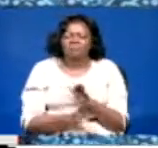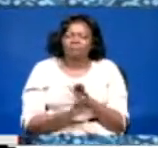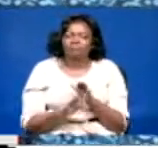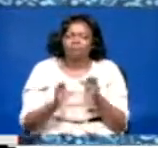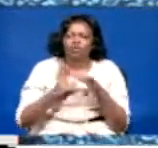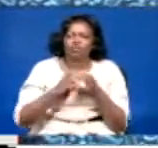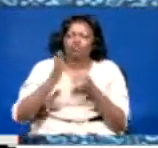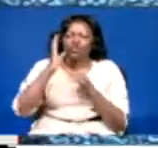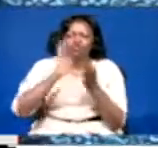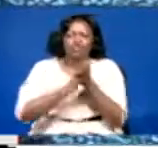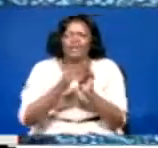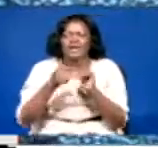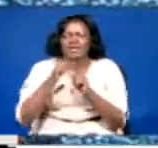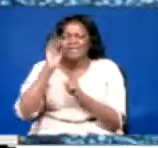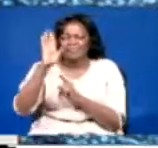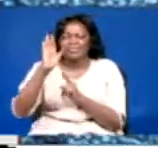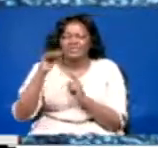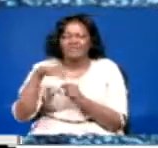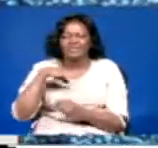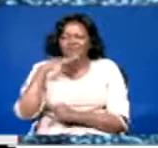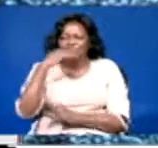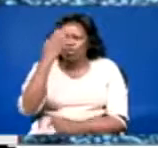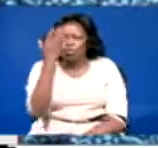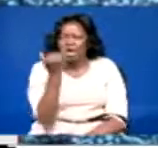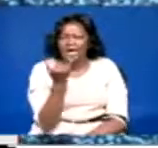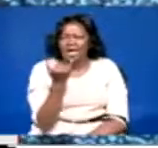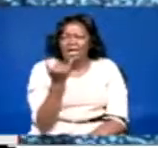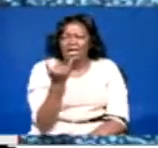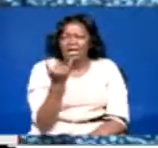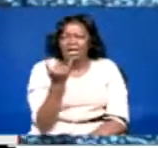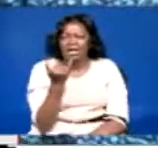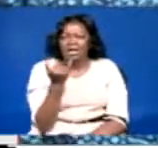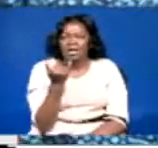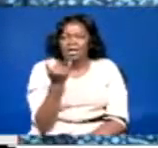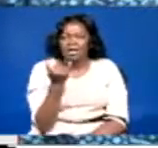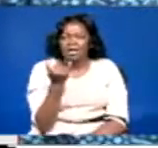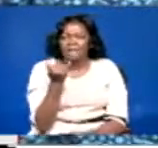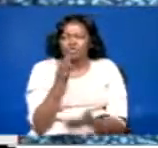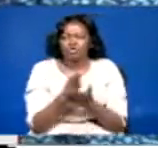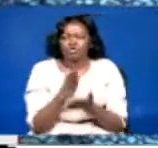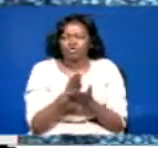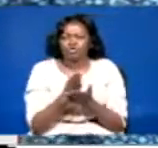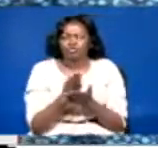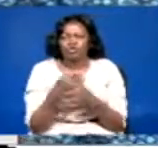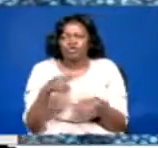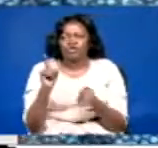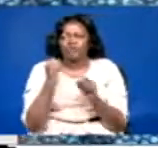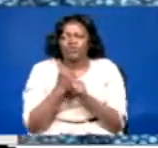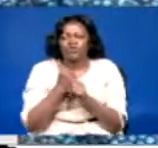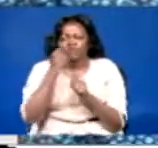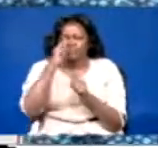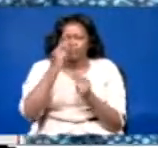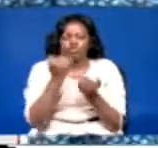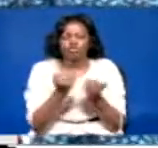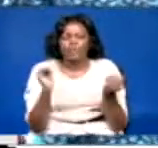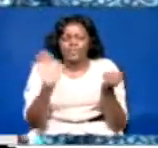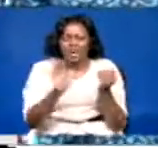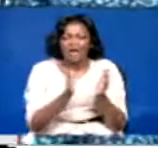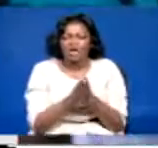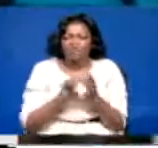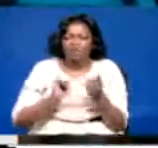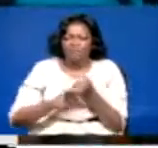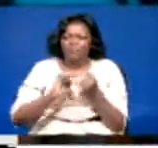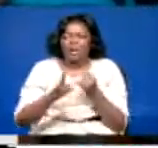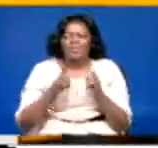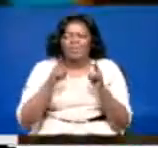alimuua. Amekufa kwa sababu yeye ni mwanamume ume, alikuwa anatafutia watoto yake na mke wake. Siwezi laumu